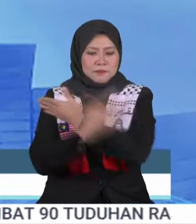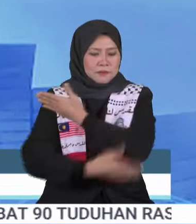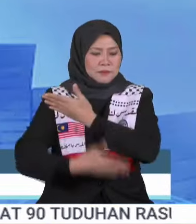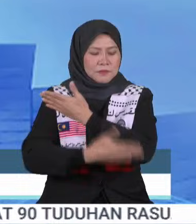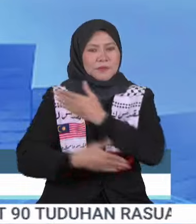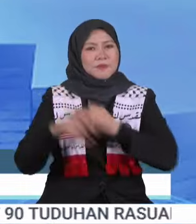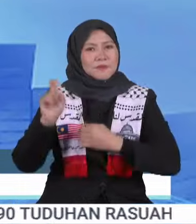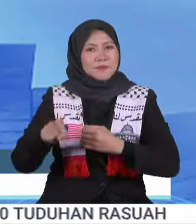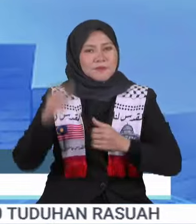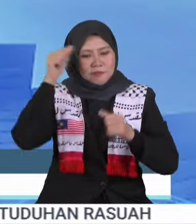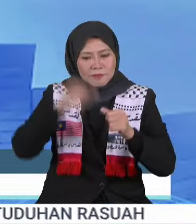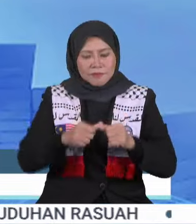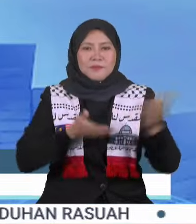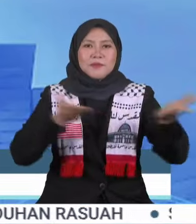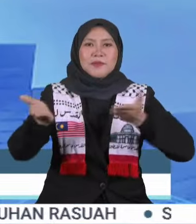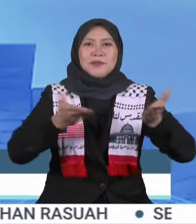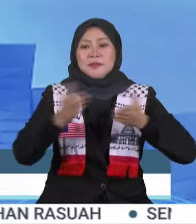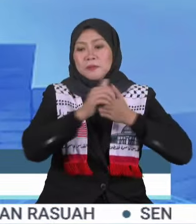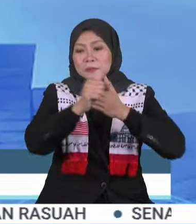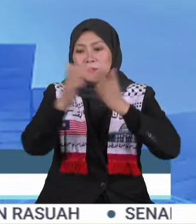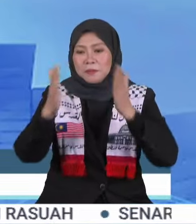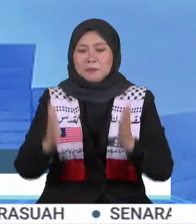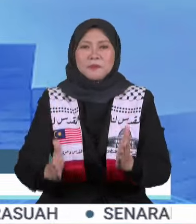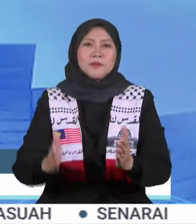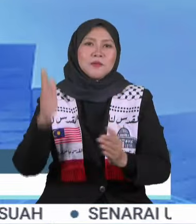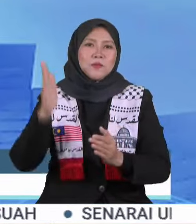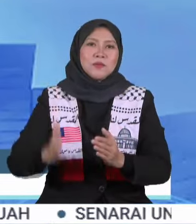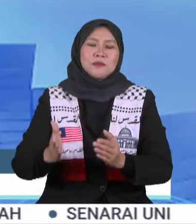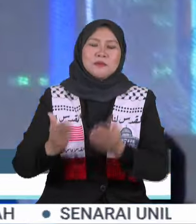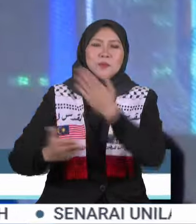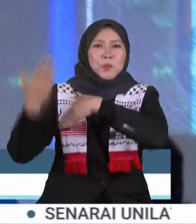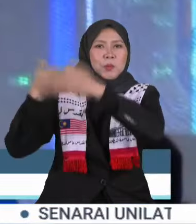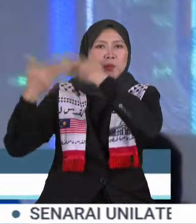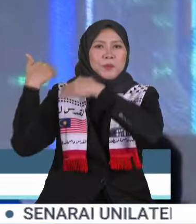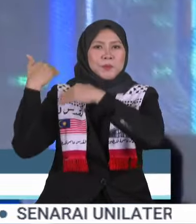sekaligus menghargai jasa pemimpin dan pejuang terdahulu.